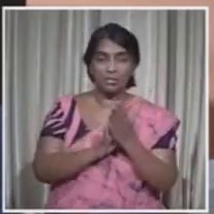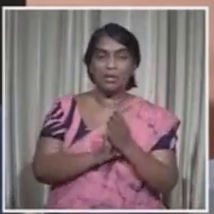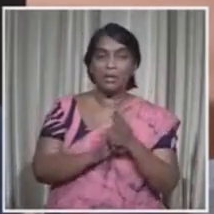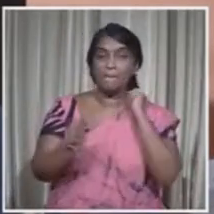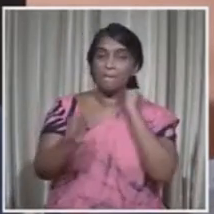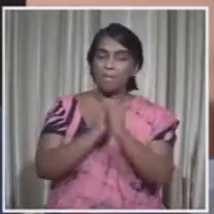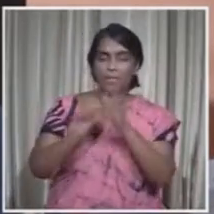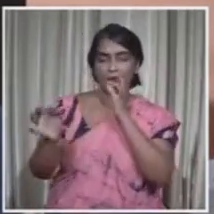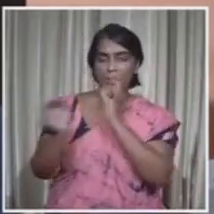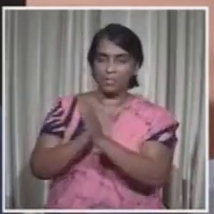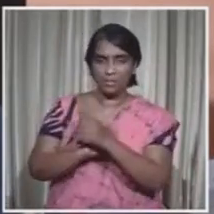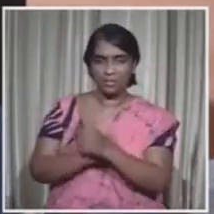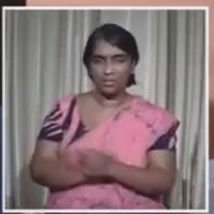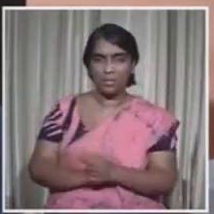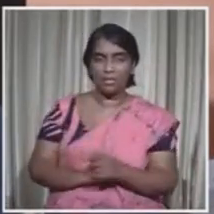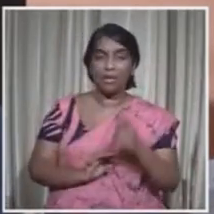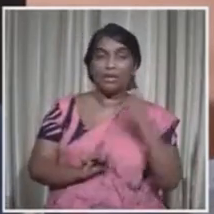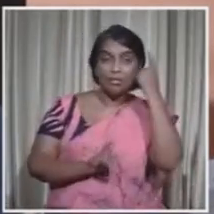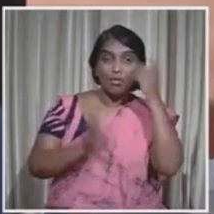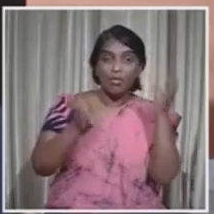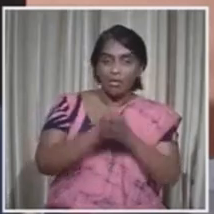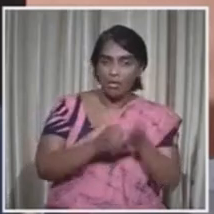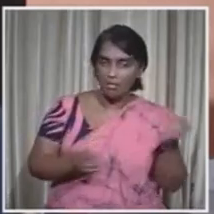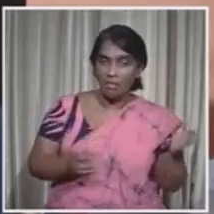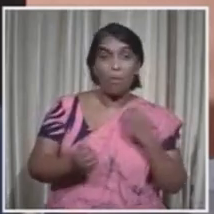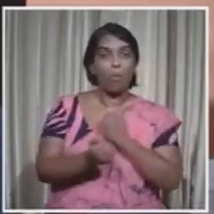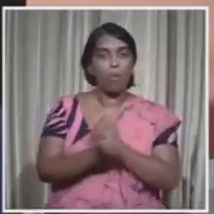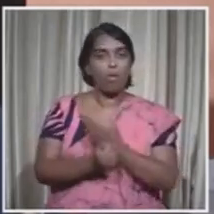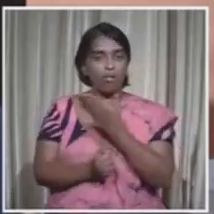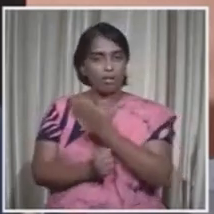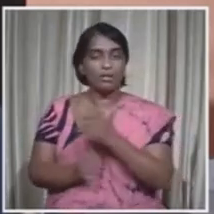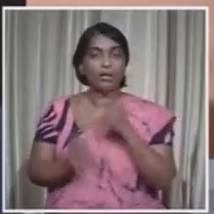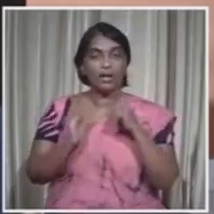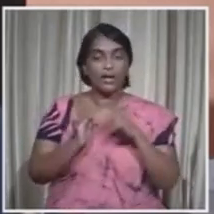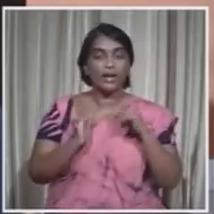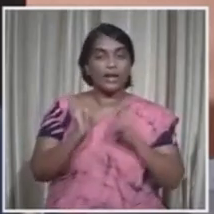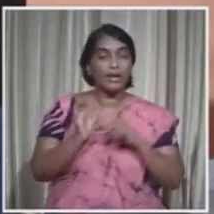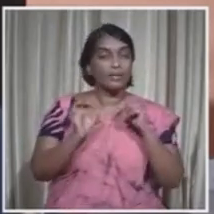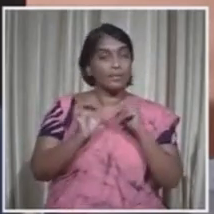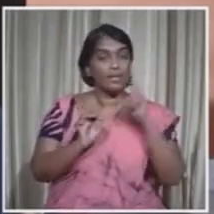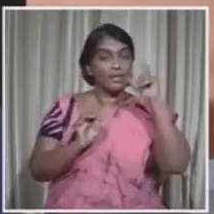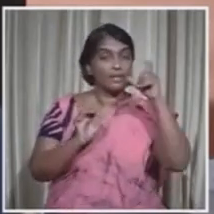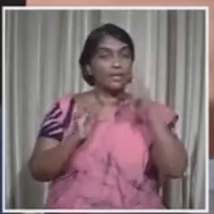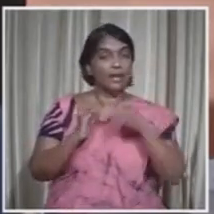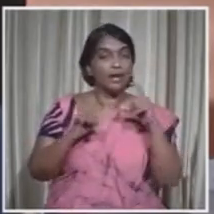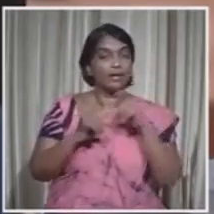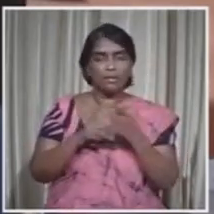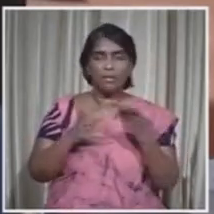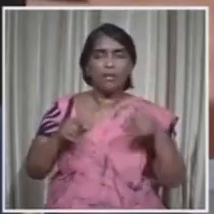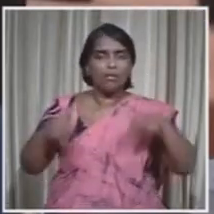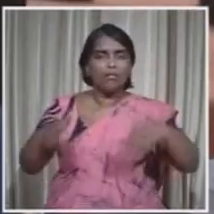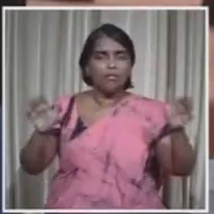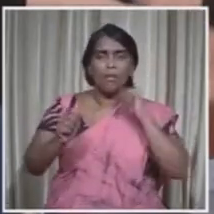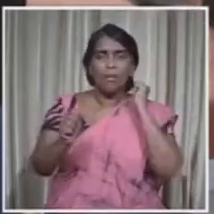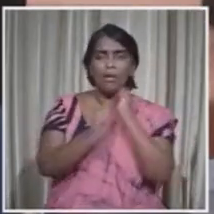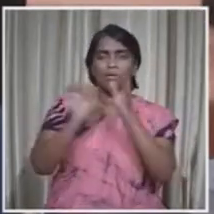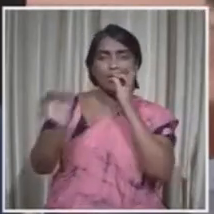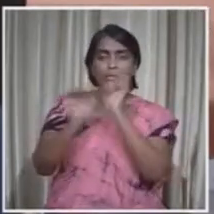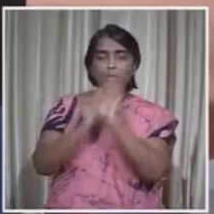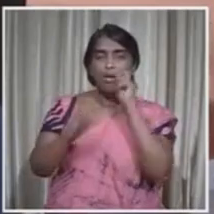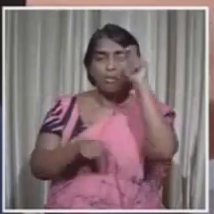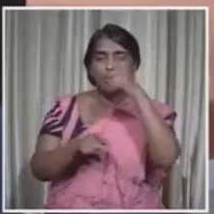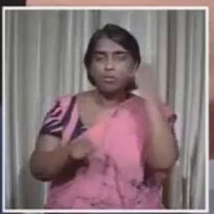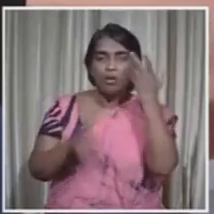ගිනි තිබ්බා. බුද්ධි අංශ තියෙනවා. පොලිසිය තියෙනවා. NIB CID ඔක්කොම තියෙනවා. ඇයි තාම බස් එකට ගිනි තිබ්බ මිනිස්සු හොයාගන්න